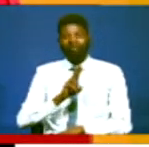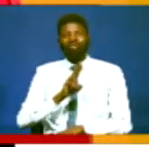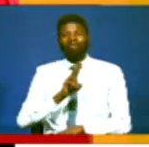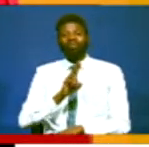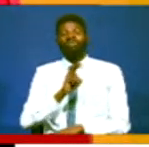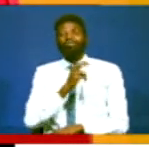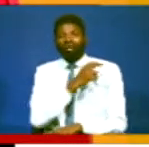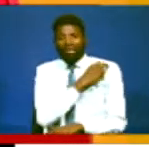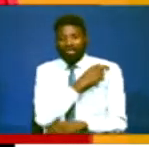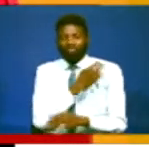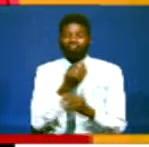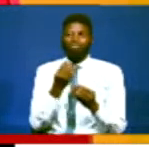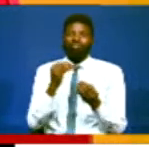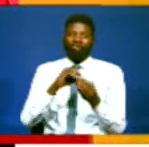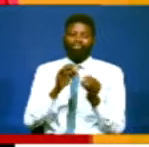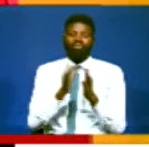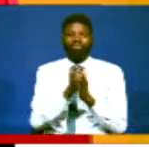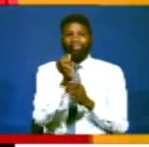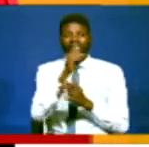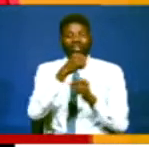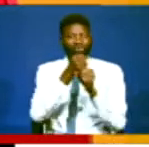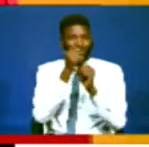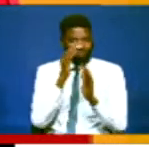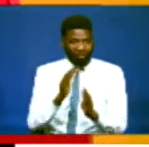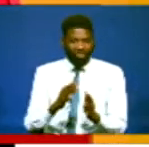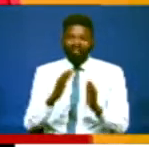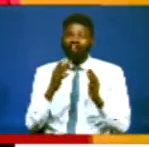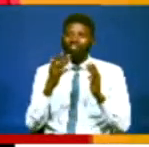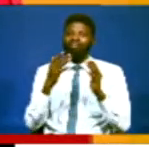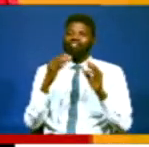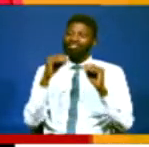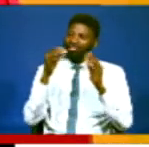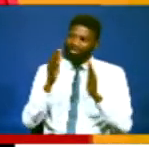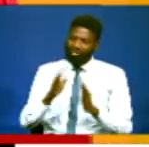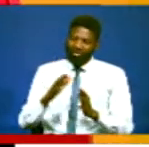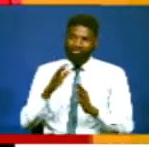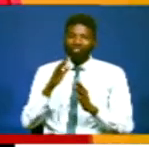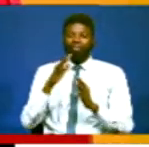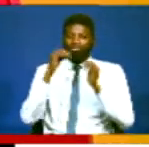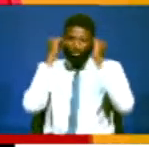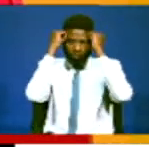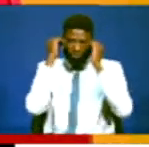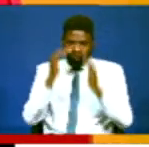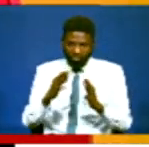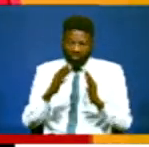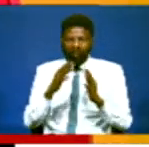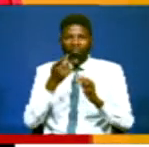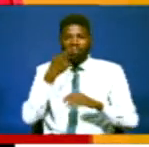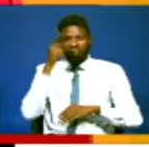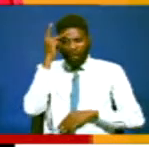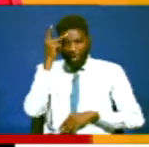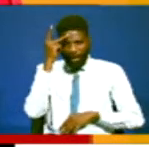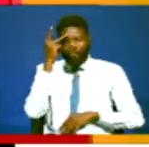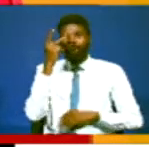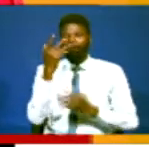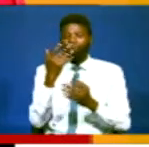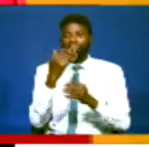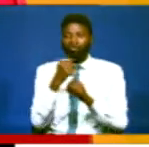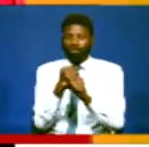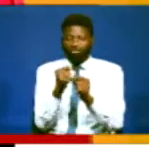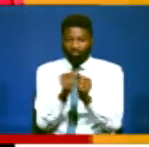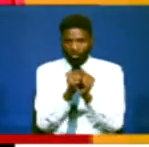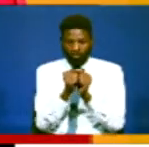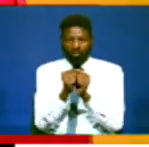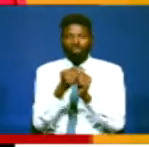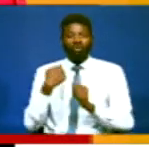wanasoma, wawauzishe wazazi, wauzishe kila mshikadau ili tuweze kusafiri katika barabara ambayo ni nzuri. Naam. Naam. Kweli hiyo